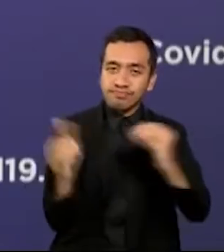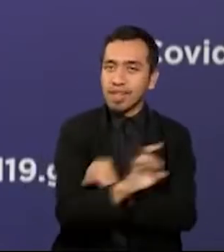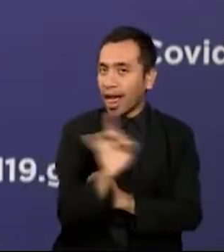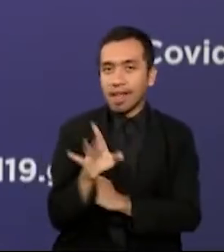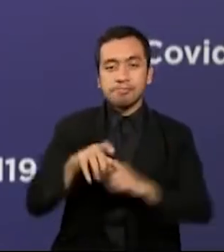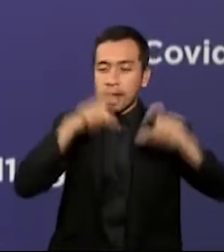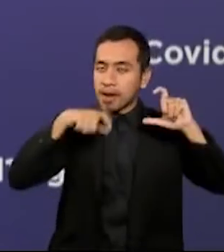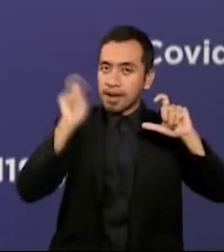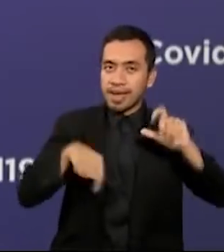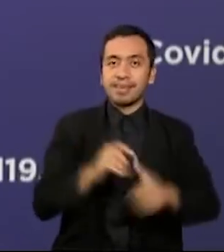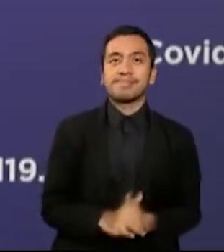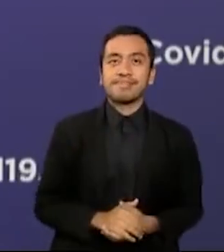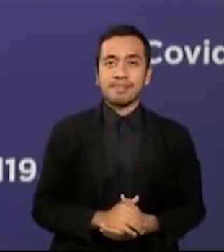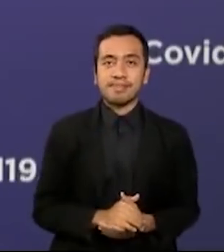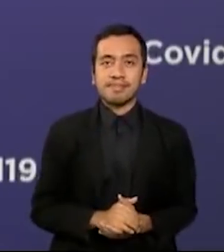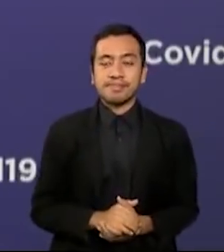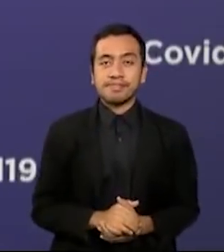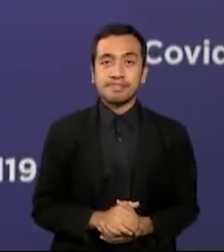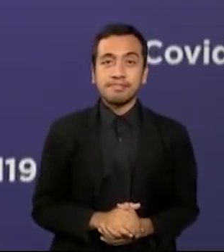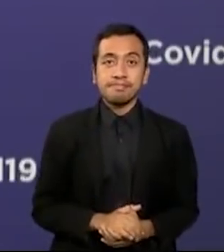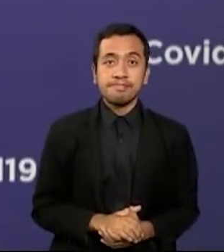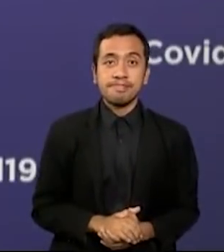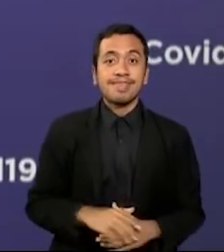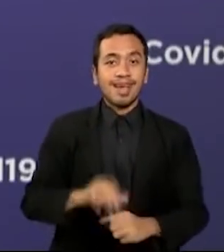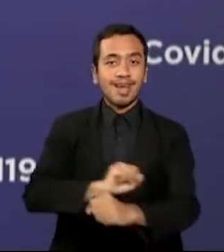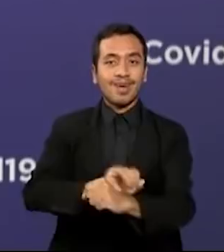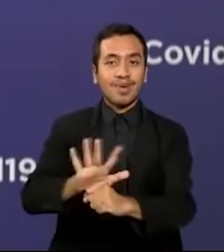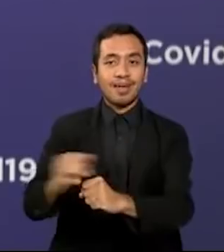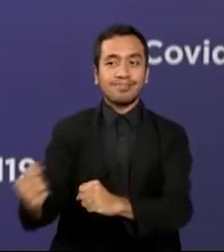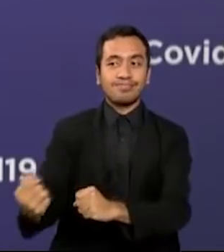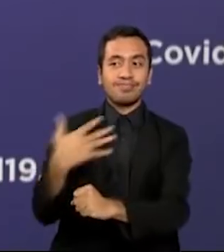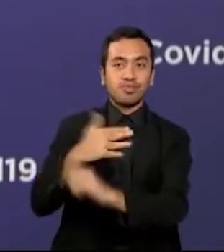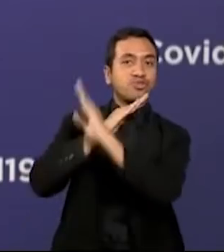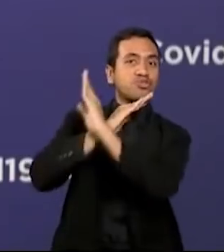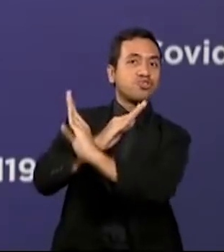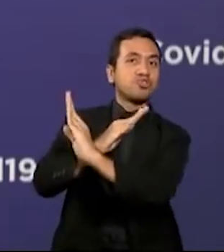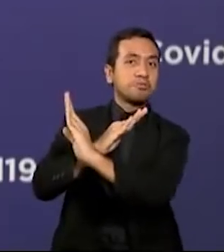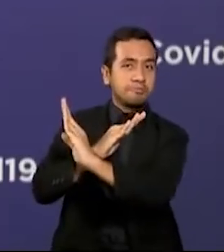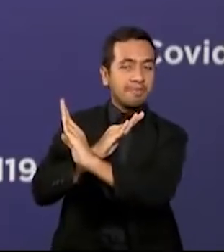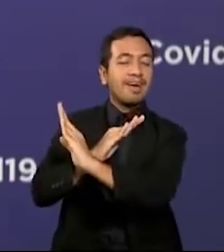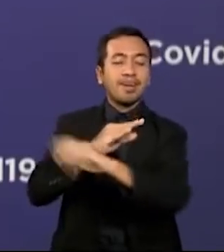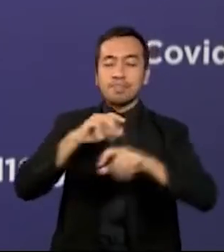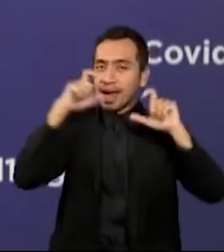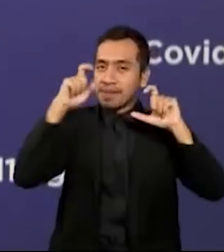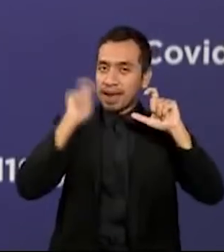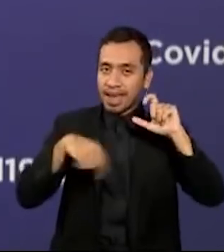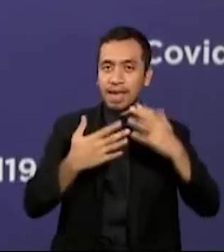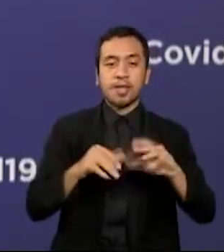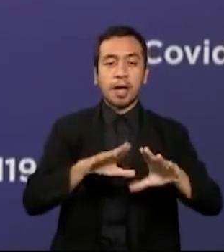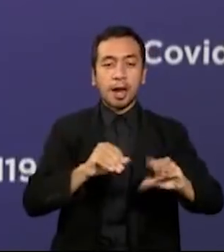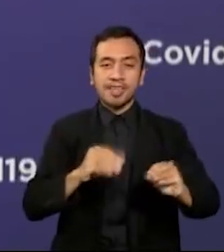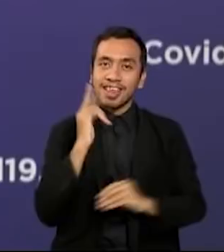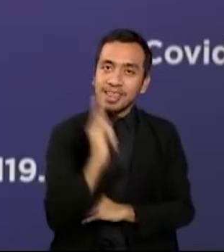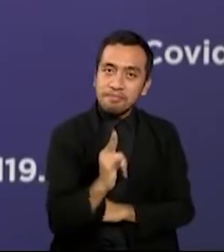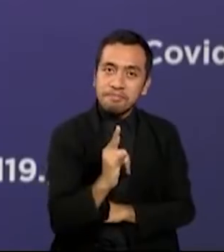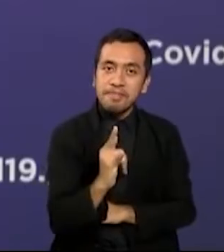Untuk memastikan kita aman dari COVID-19 dan sekaligus tetap bisa produktif berkarya,